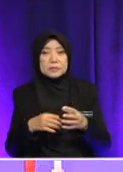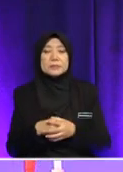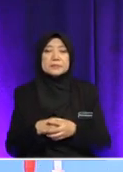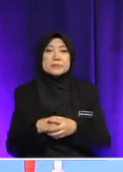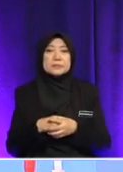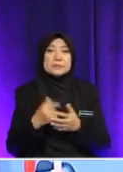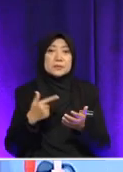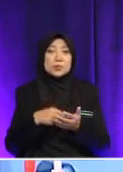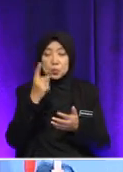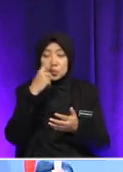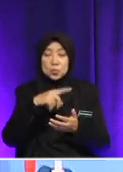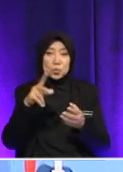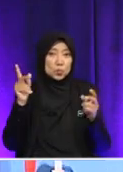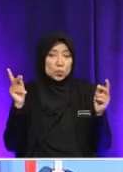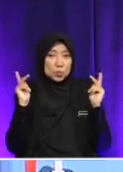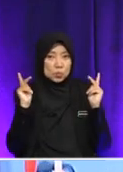guys